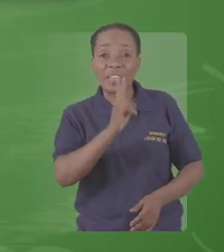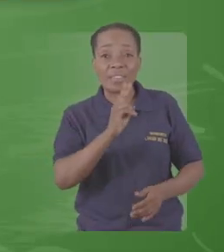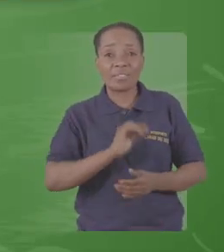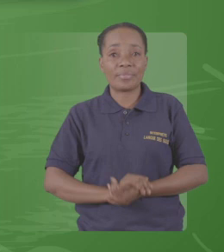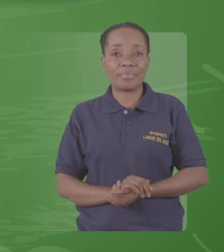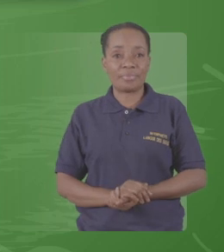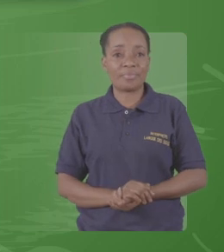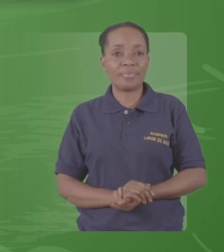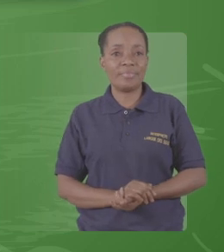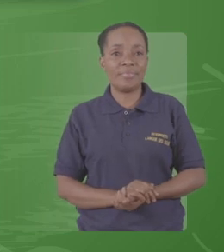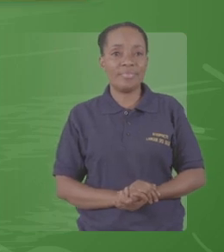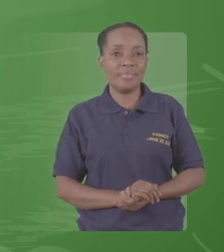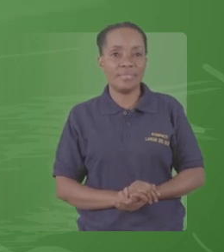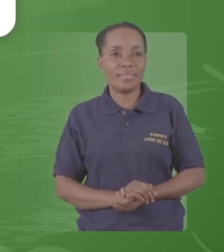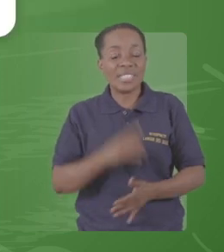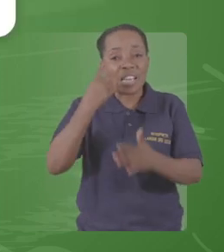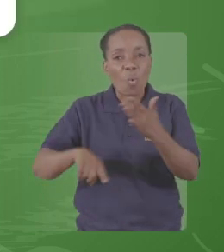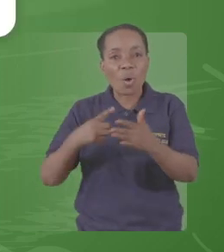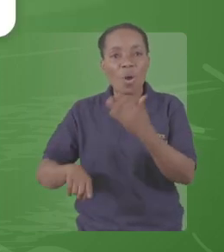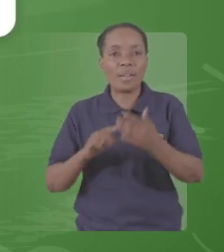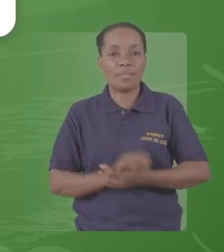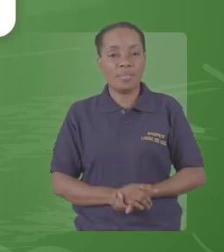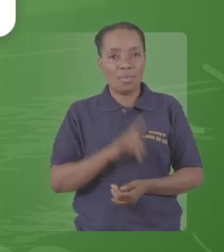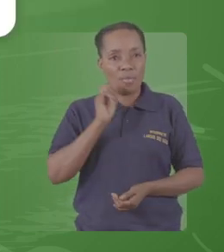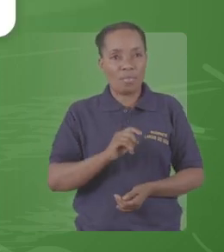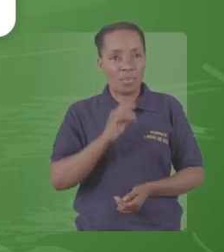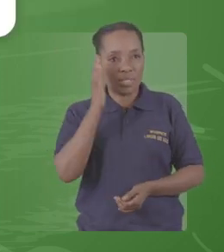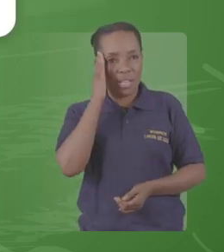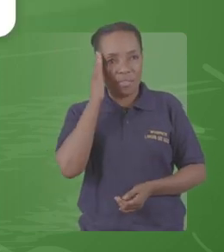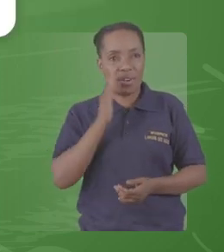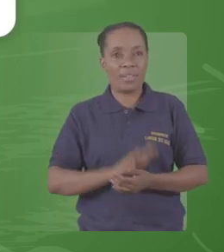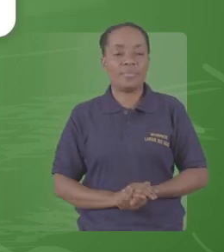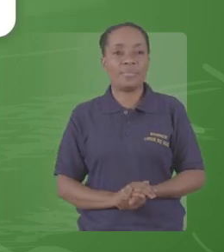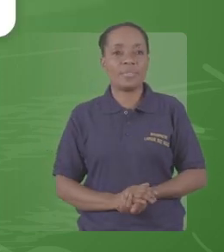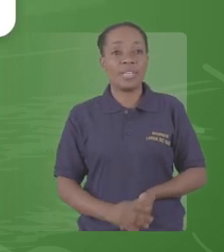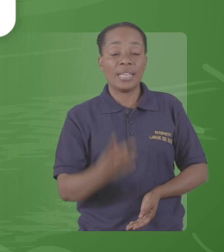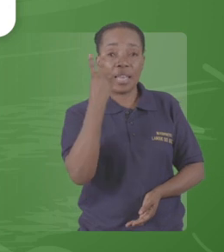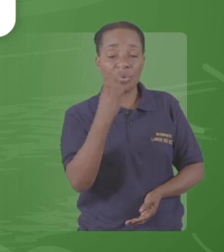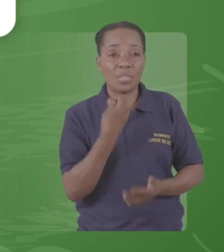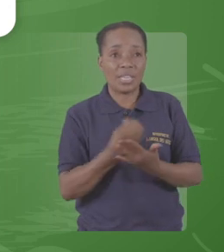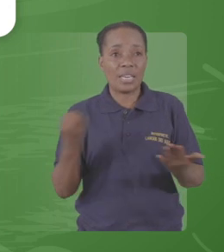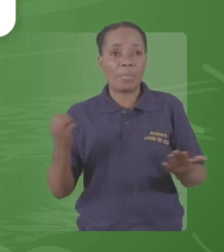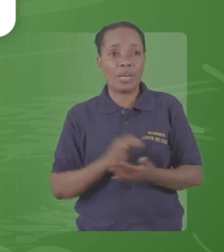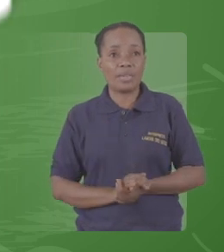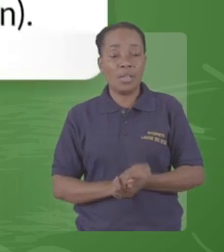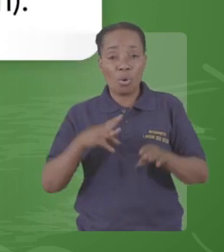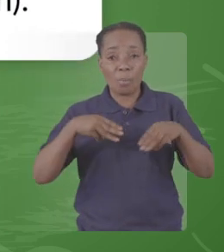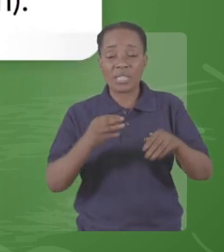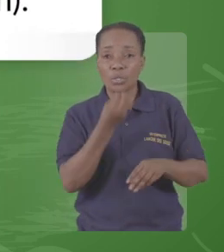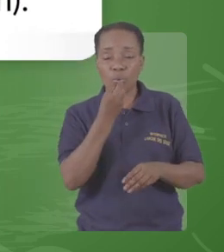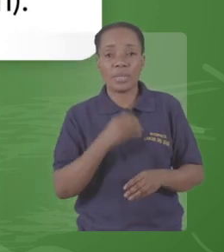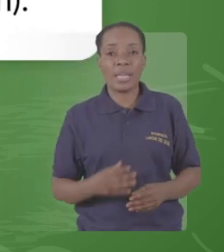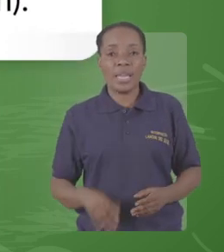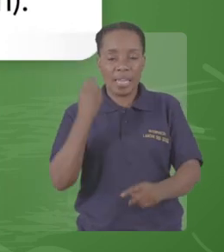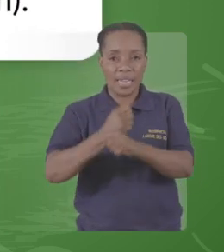humains indéniables portent essentiellement sur un marché de consommation et une main-d'œuvre de qualité. Un